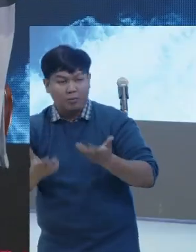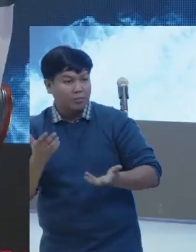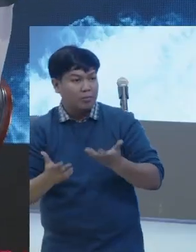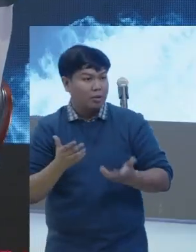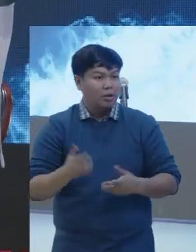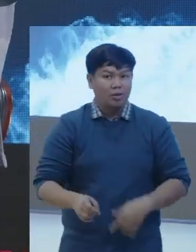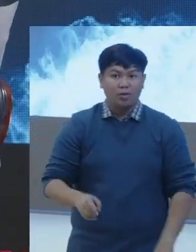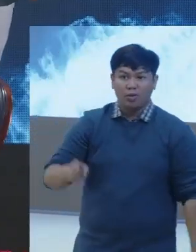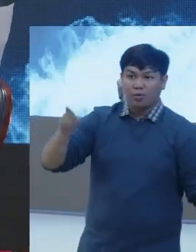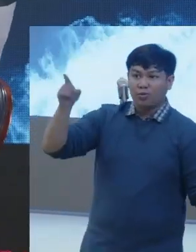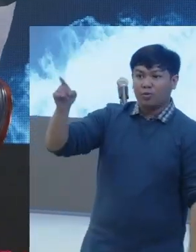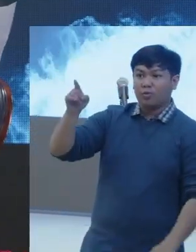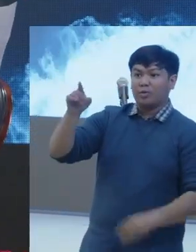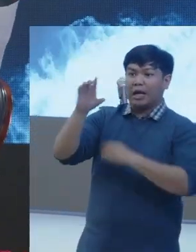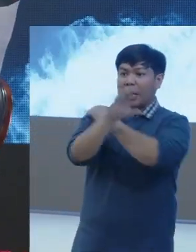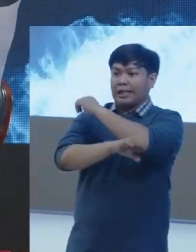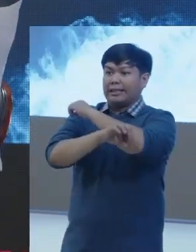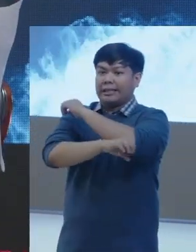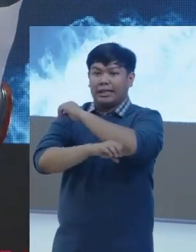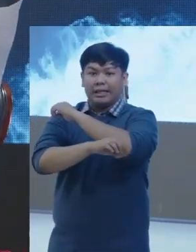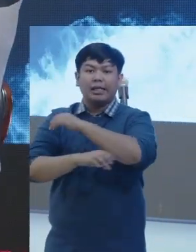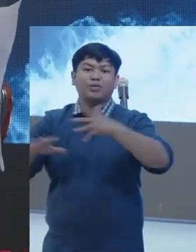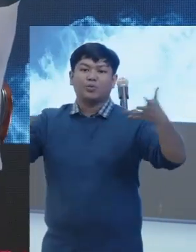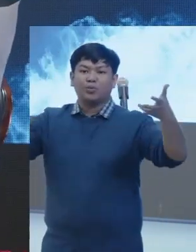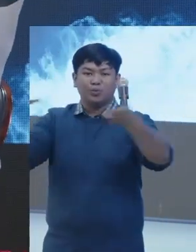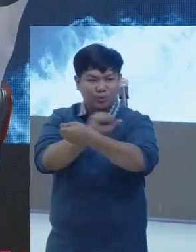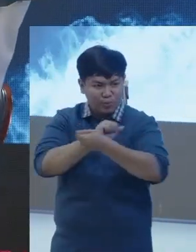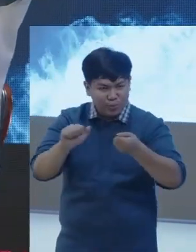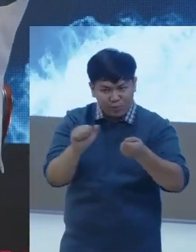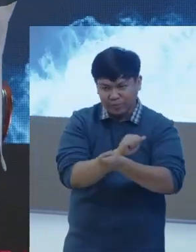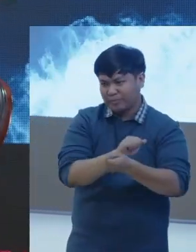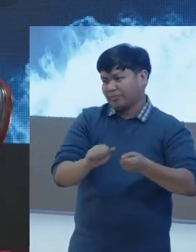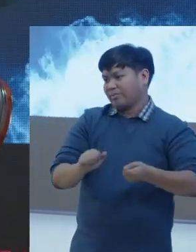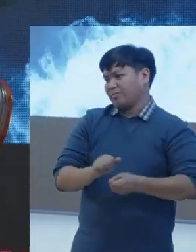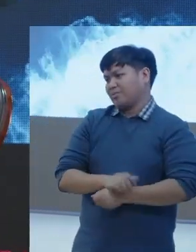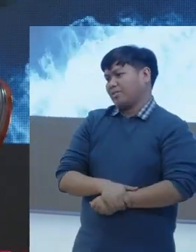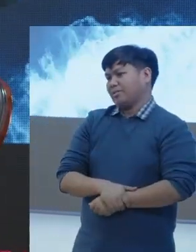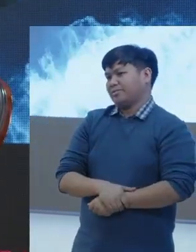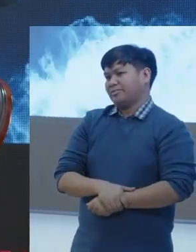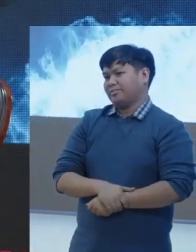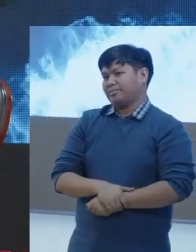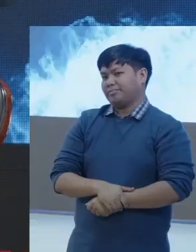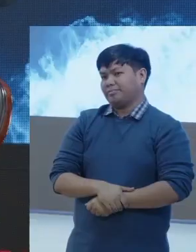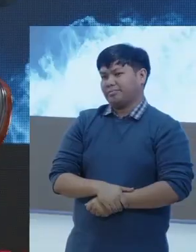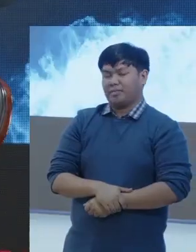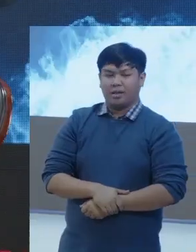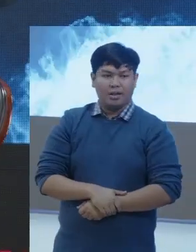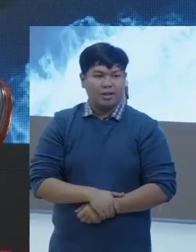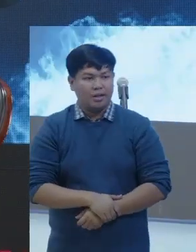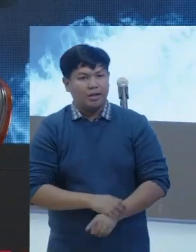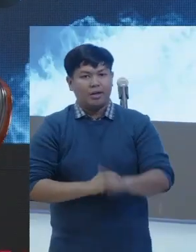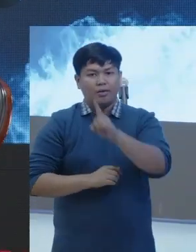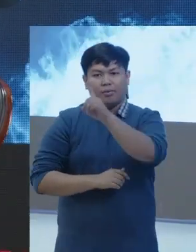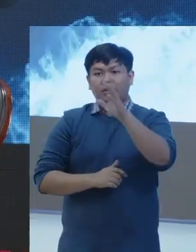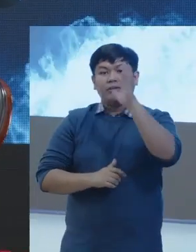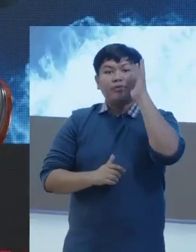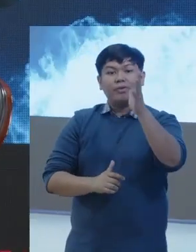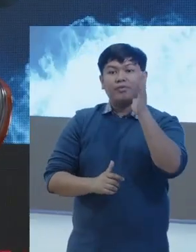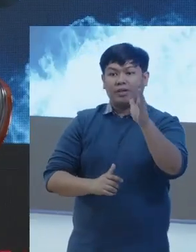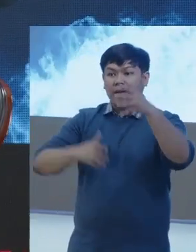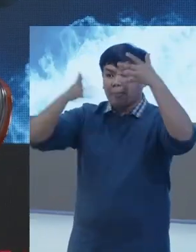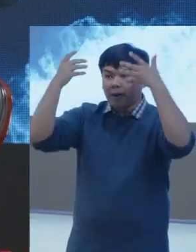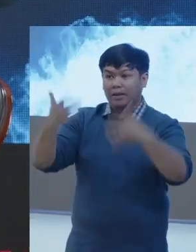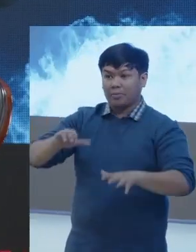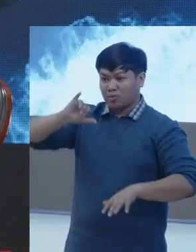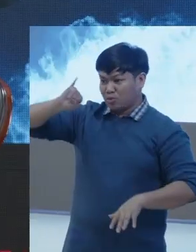mawawala ang inyong buong bansa, ang inyong buong city. Sa totoo lang mga kapatid, mga 150 years